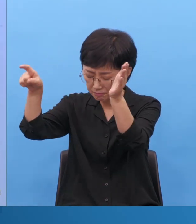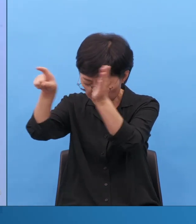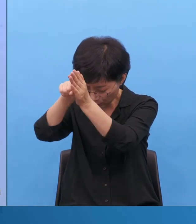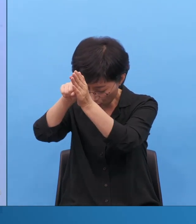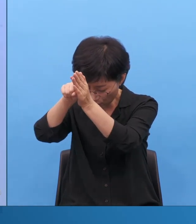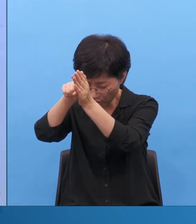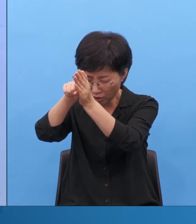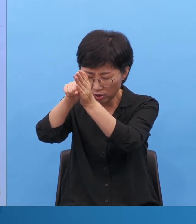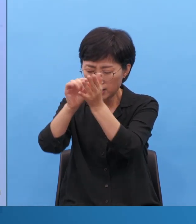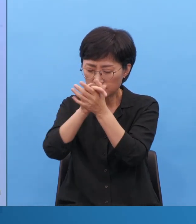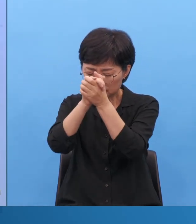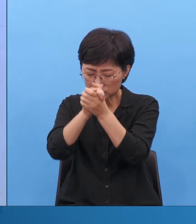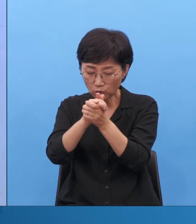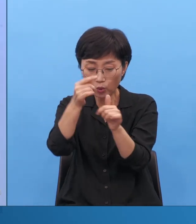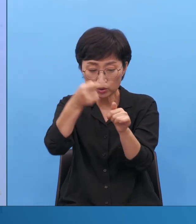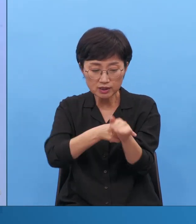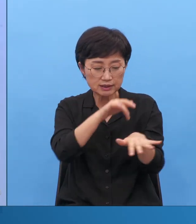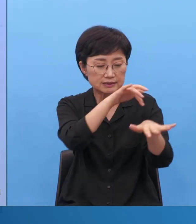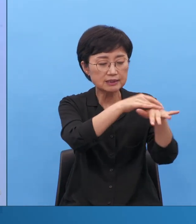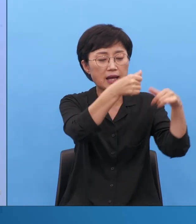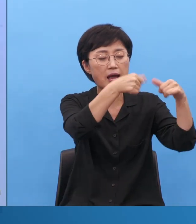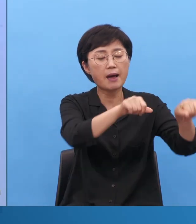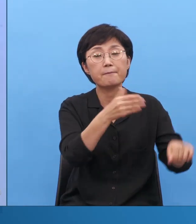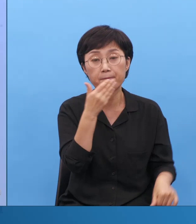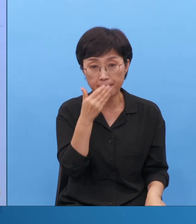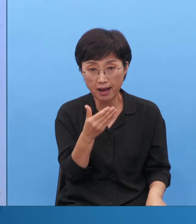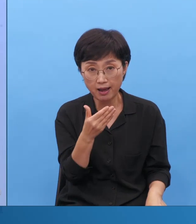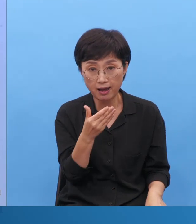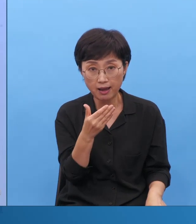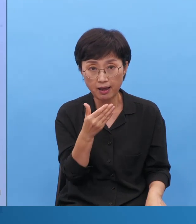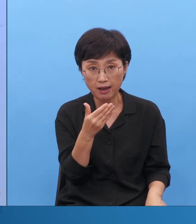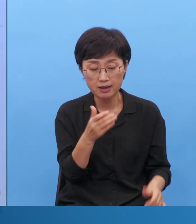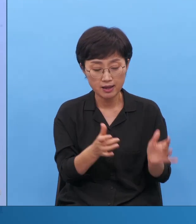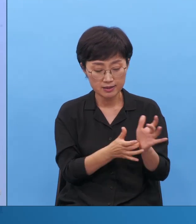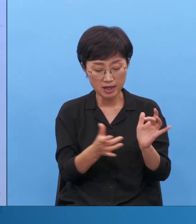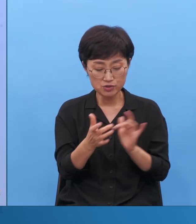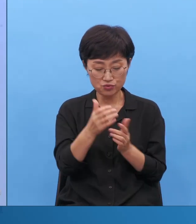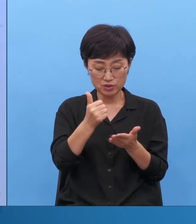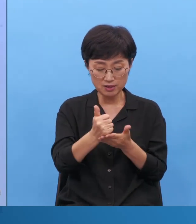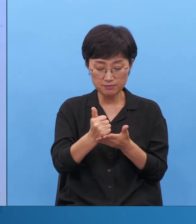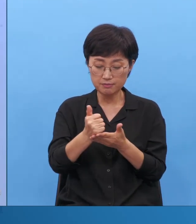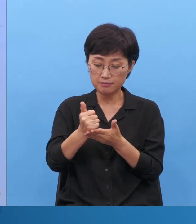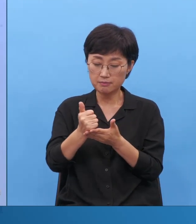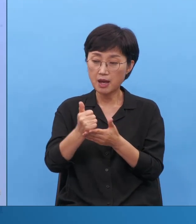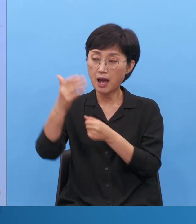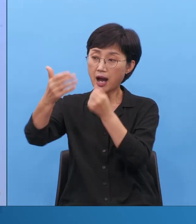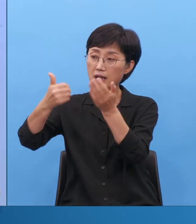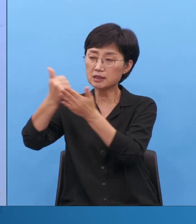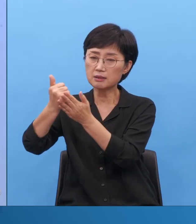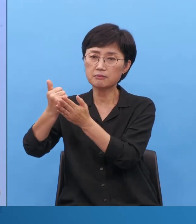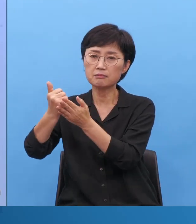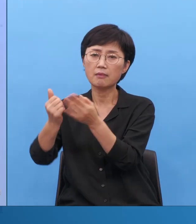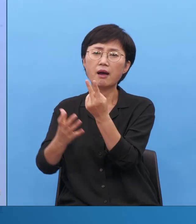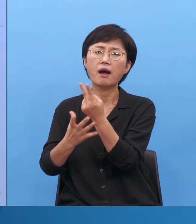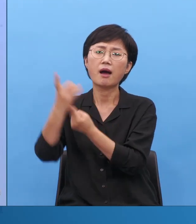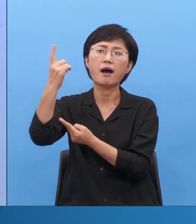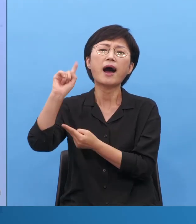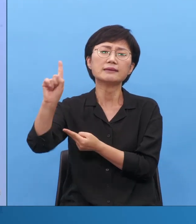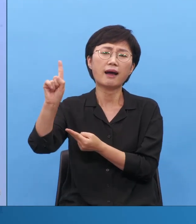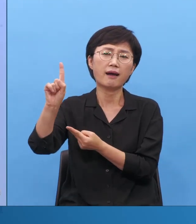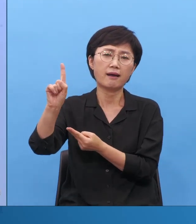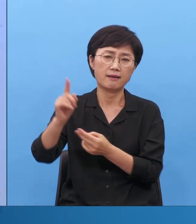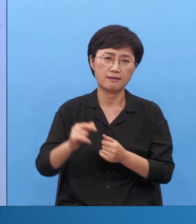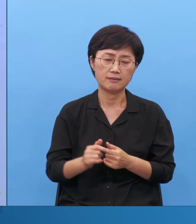30절에 나와 아버지는 하나이니라. In John chapter 10:30, it says 오늘 that 그 the 말씀을 Lord, 하고요. God and I am one. 이 말씀을 왜 했는가